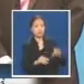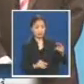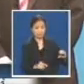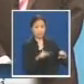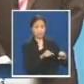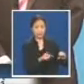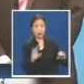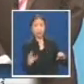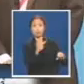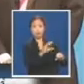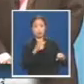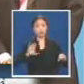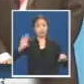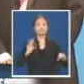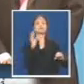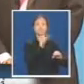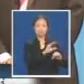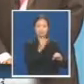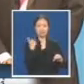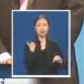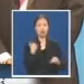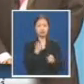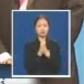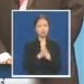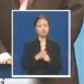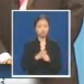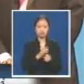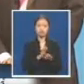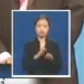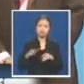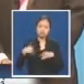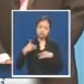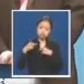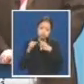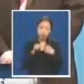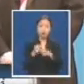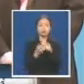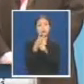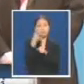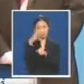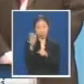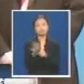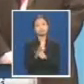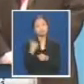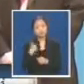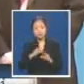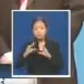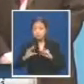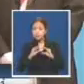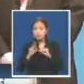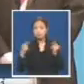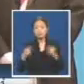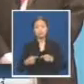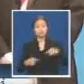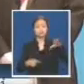ยบายนี้มาตลอดระยะเวลาเกือบ2ปีซึ่งก็ได้มีการประชุมกับเครือข่